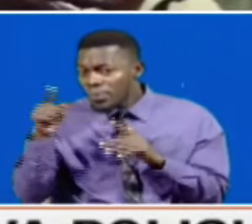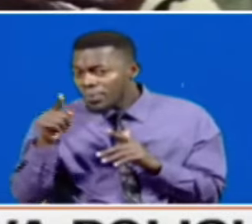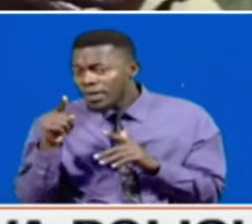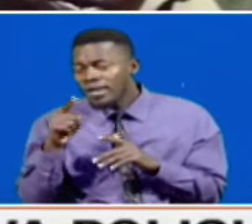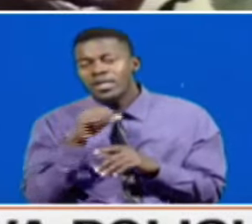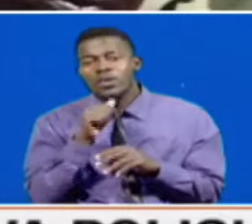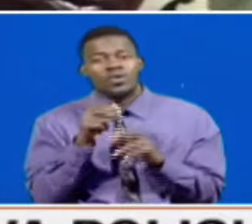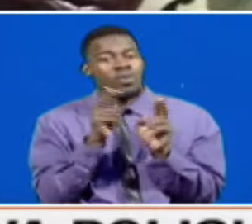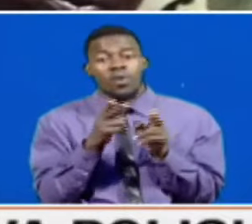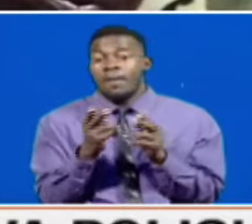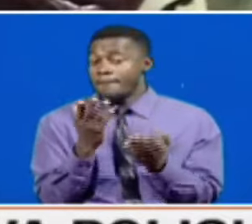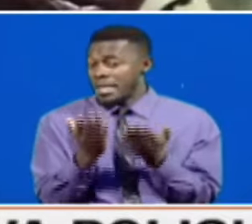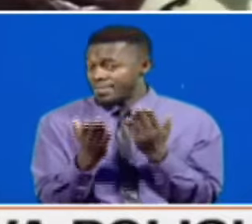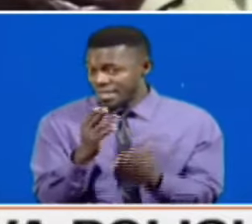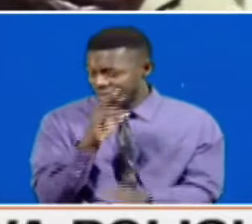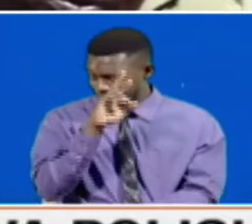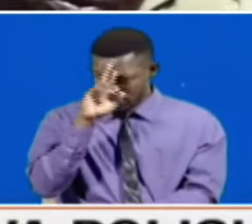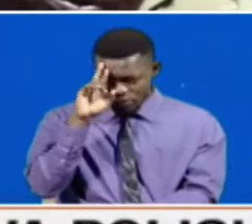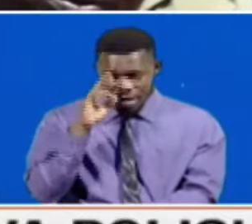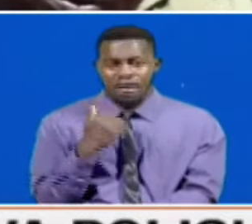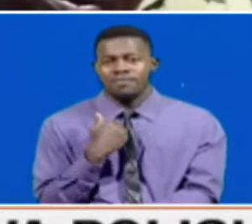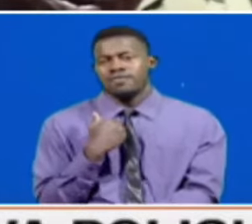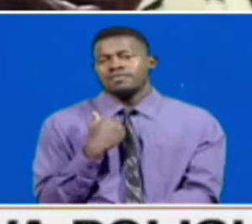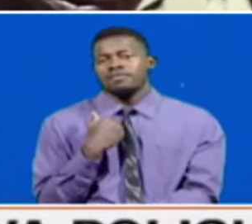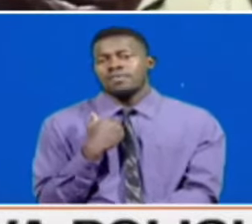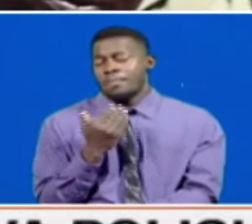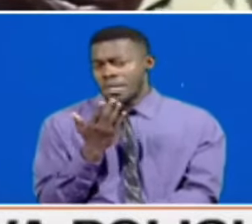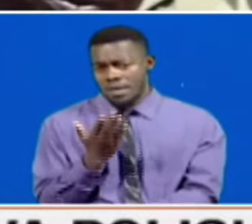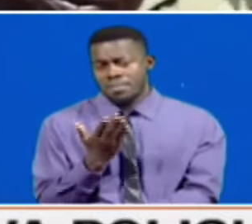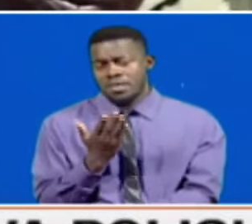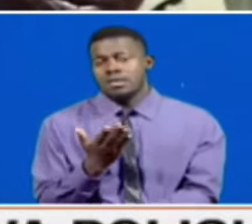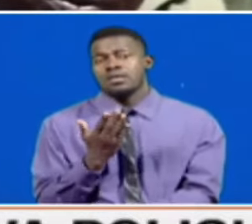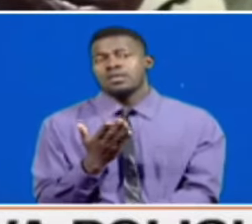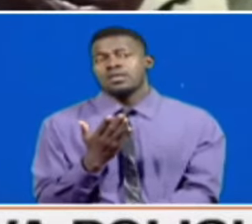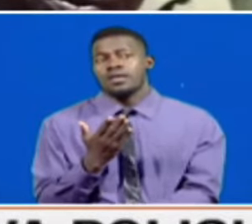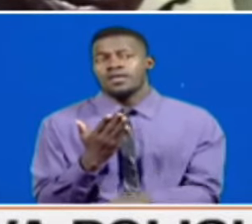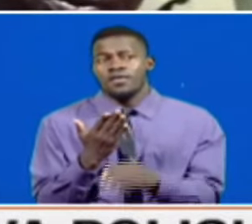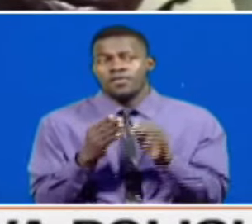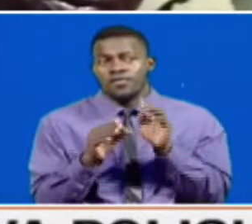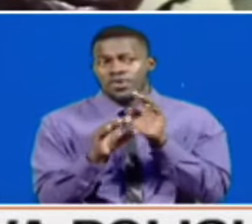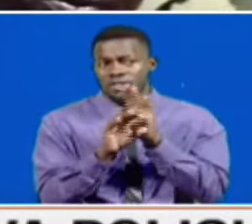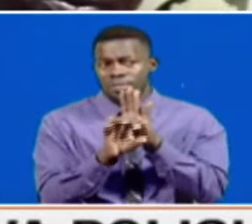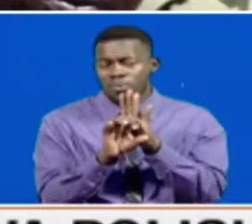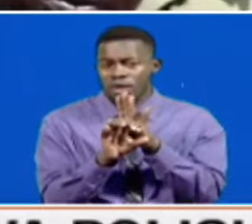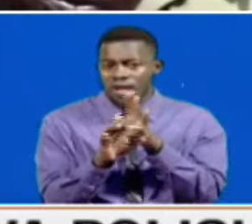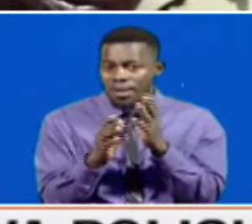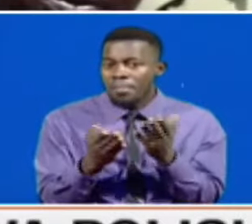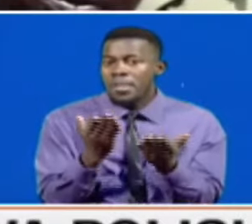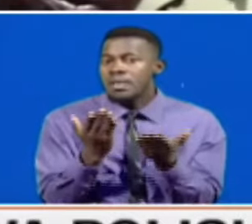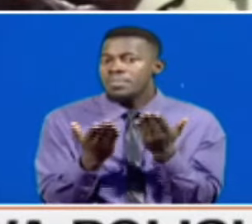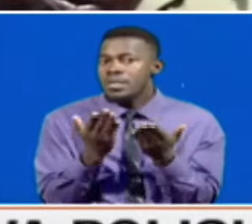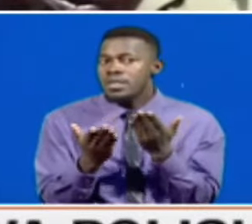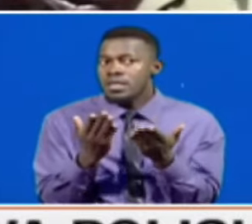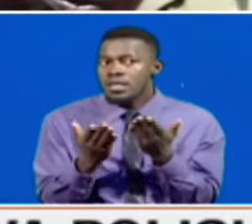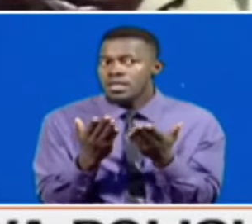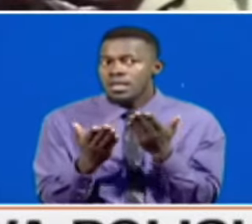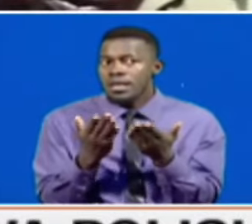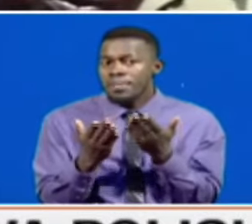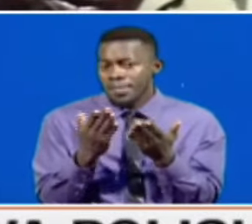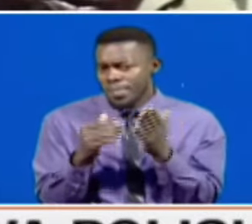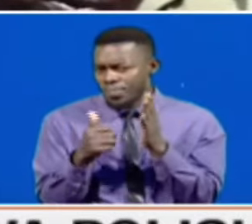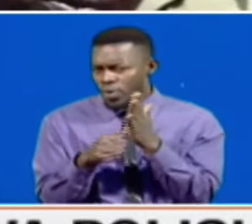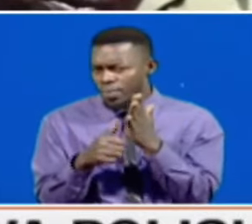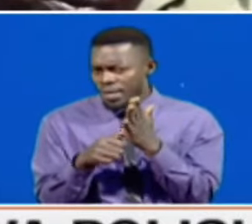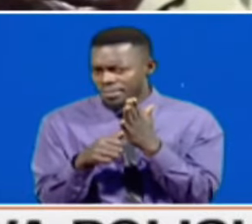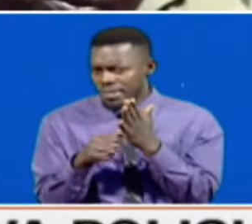Kuna sababu Zina kufanya MB huyu kupa Kama kwanza inwe peng kiku na shida